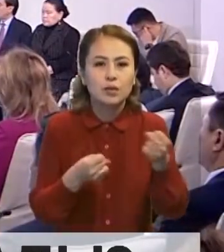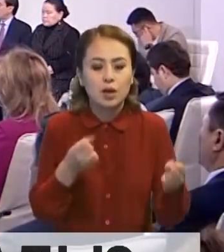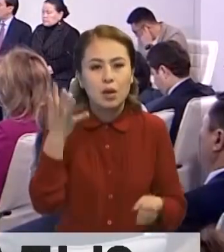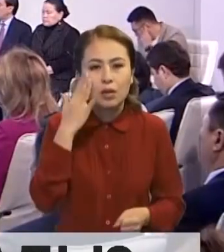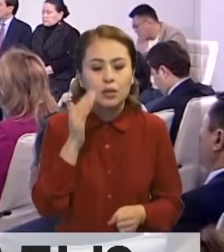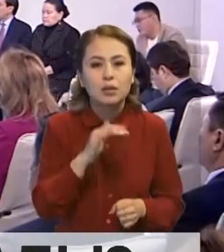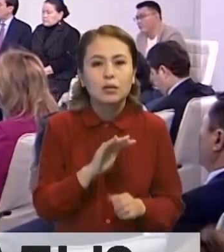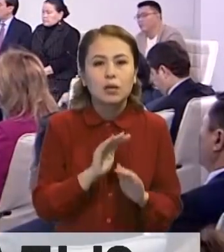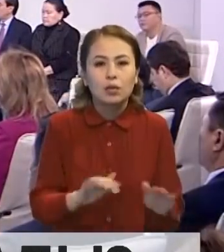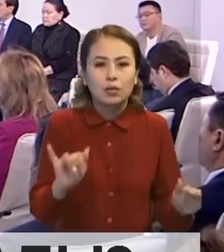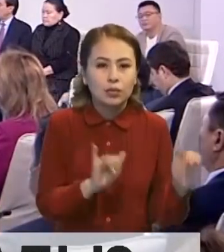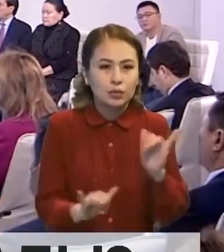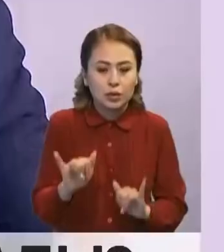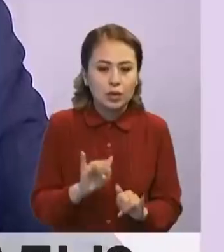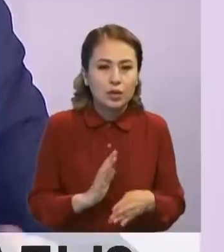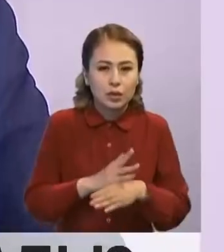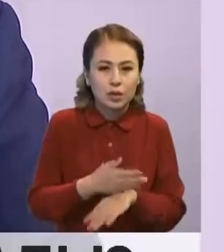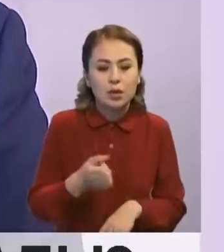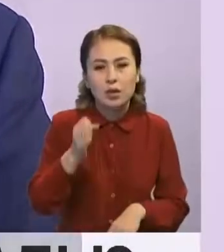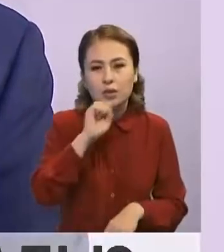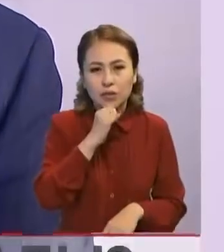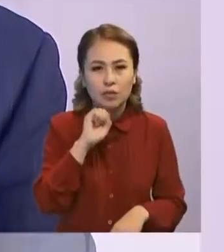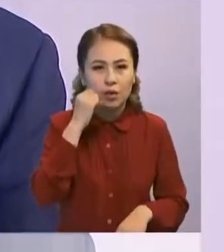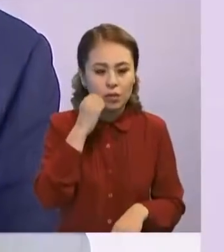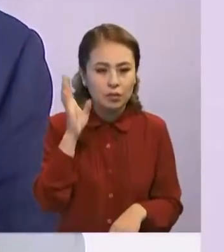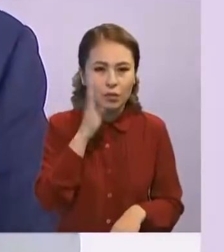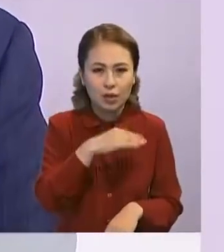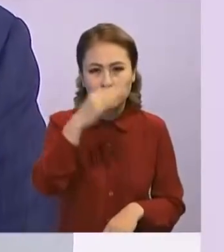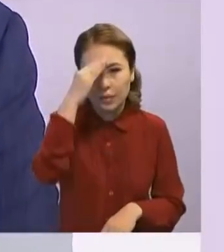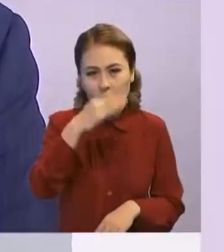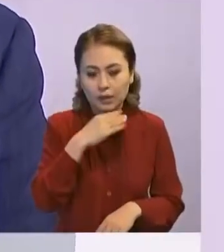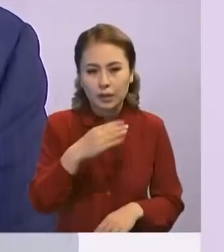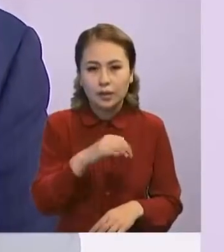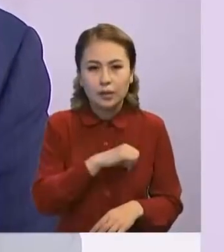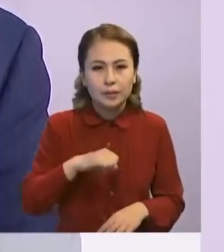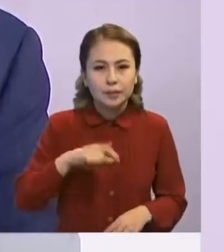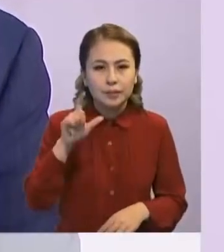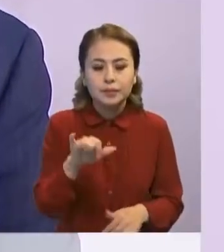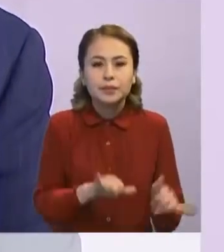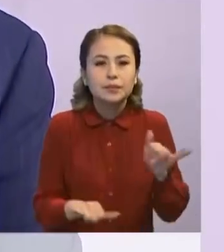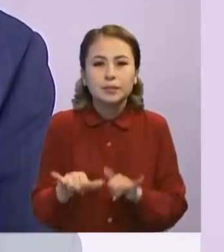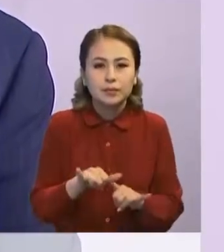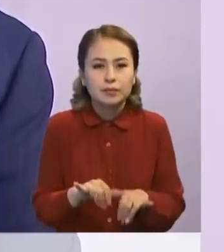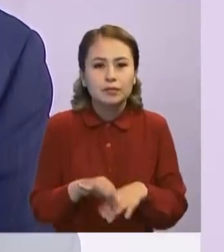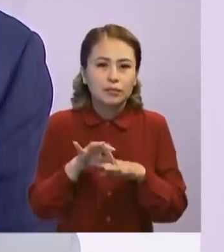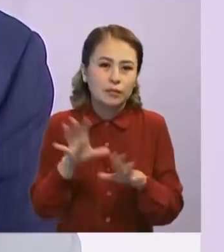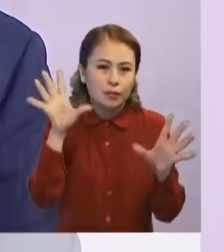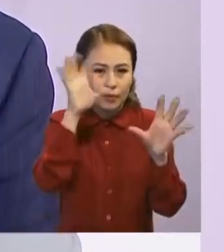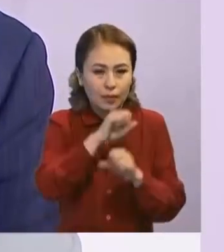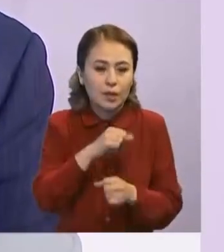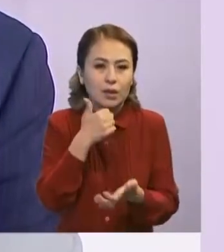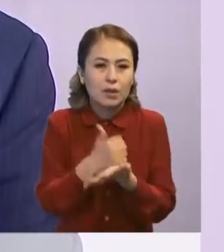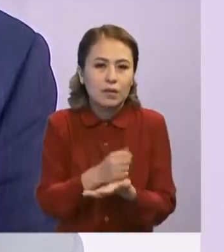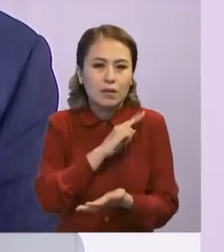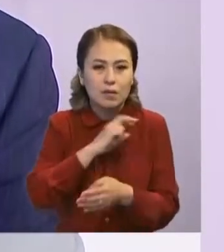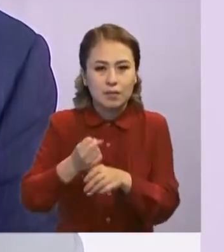қайда барады екен? Содан атасы келеді, әжесі келеді, әкесі, шешесі, баланың өзі жана қай жаққа барамыз? Бір жаққа барып, біз орналастырып қойсақ